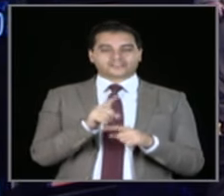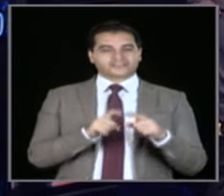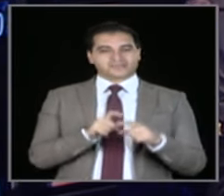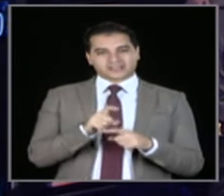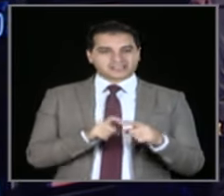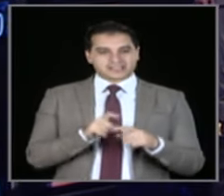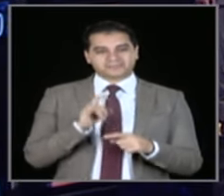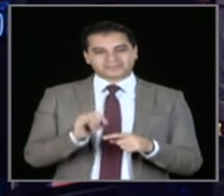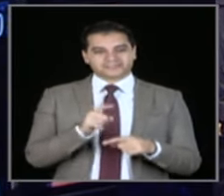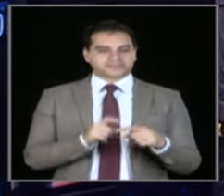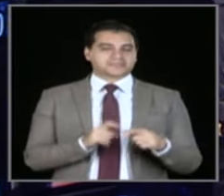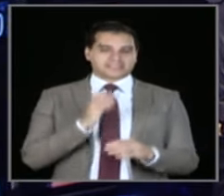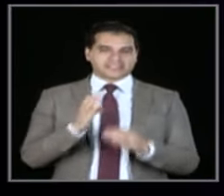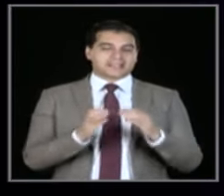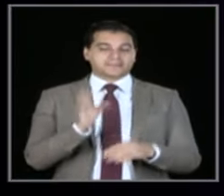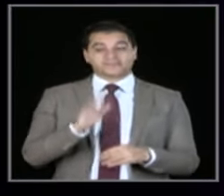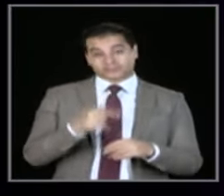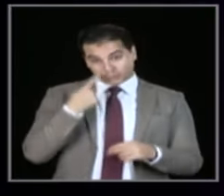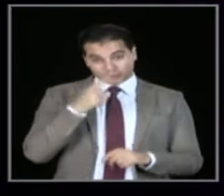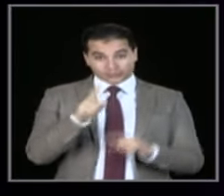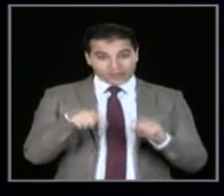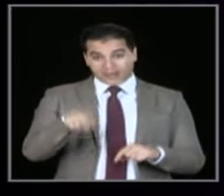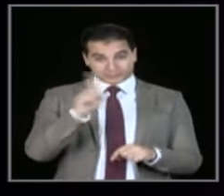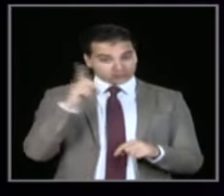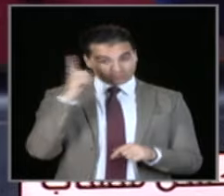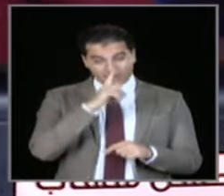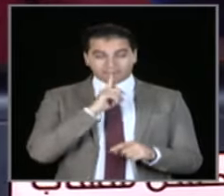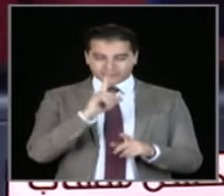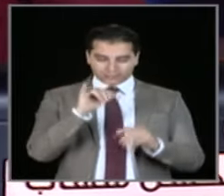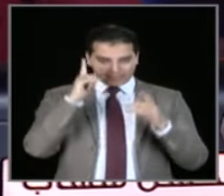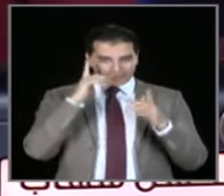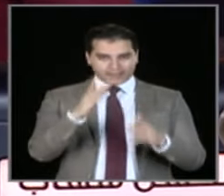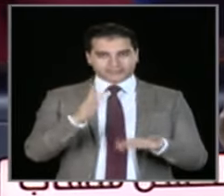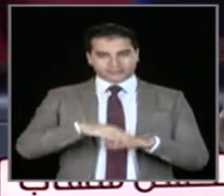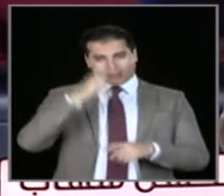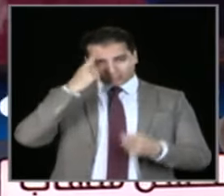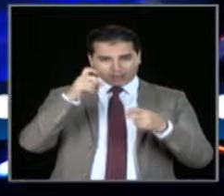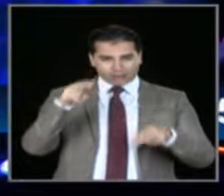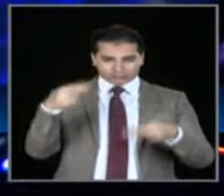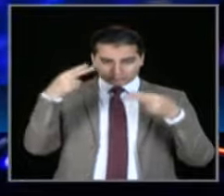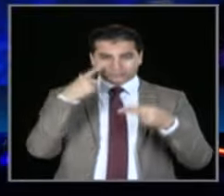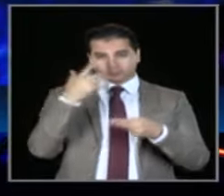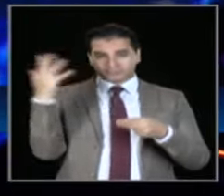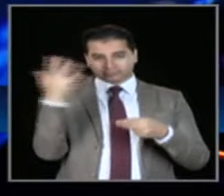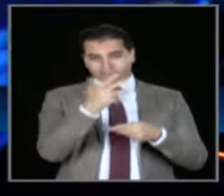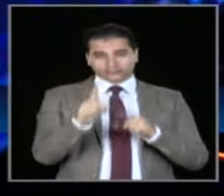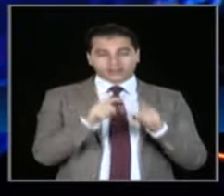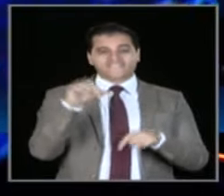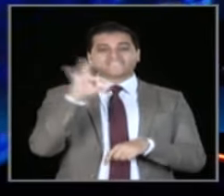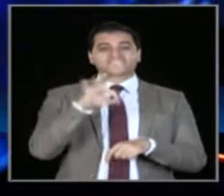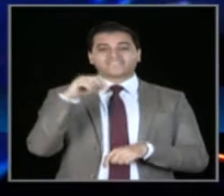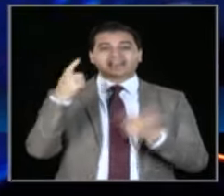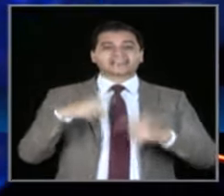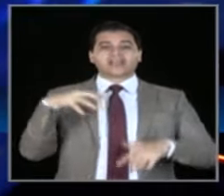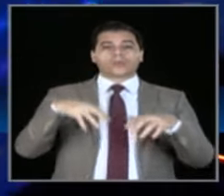معقول. الاسئله مش صعبه محمد محمود، تمام. تحت الضغط كاونتر. في اي من دول شمال